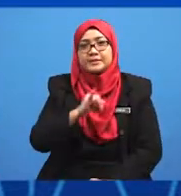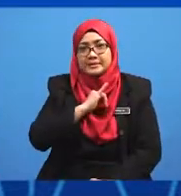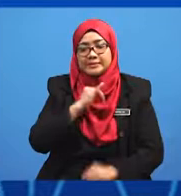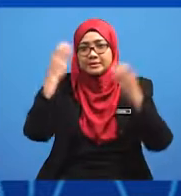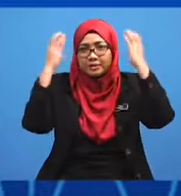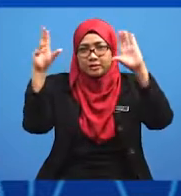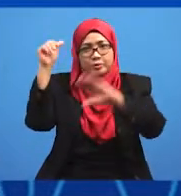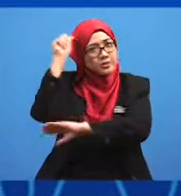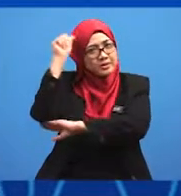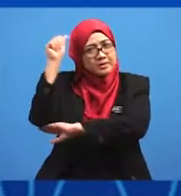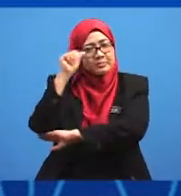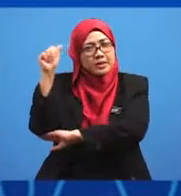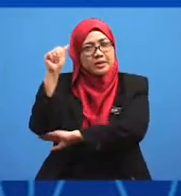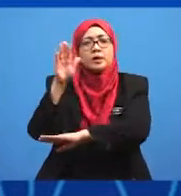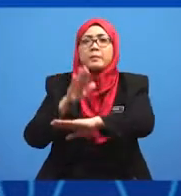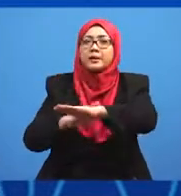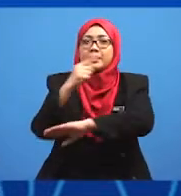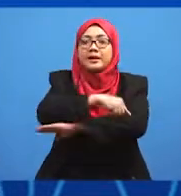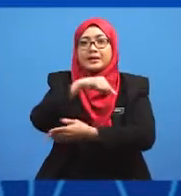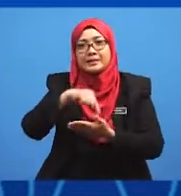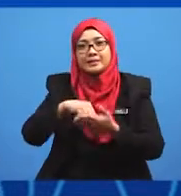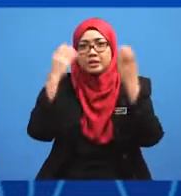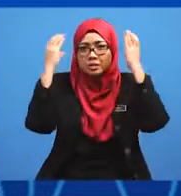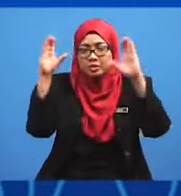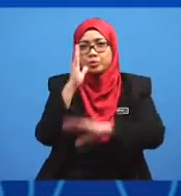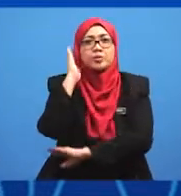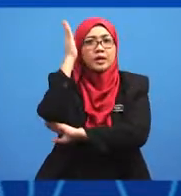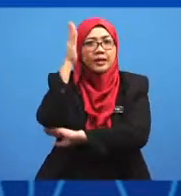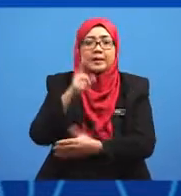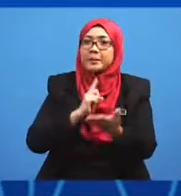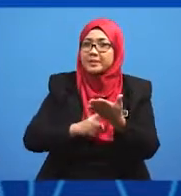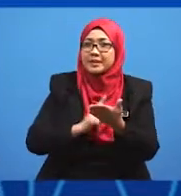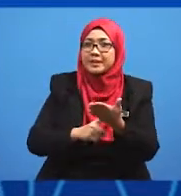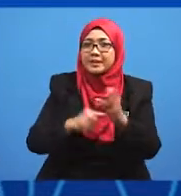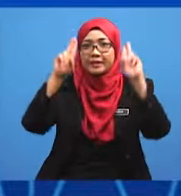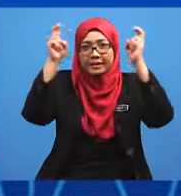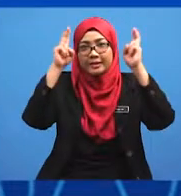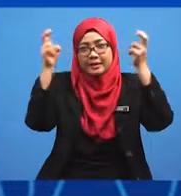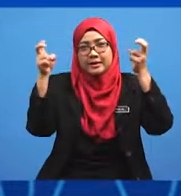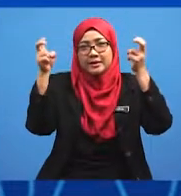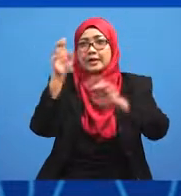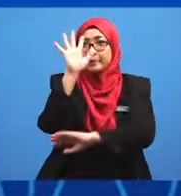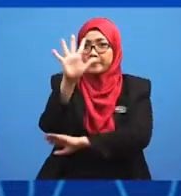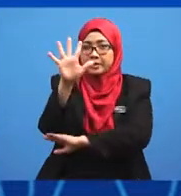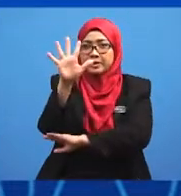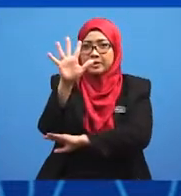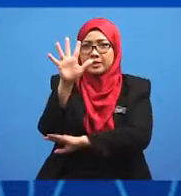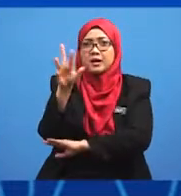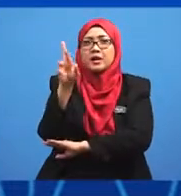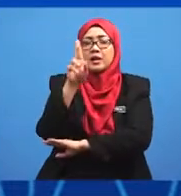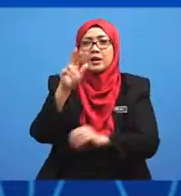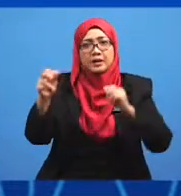Noh Azman. Pada hari ini, cikgu akan membincangkan bab 5 keradioaktifan bagi